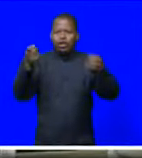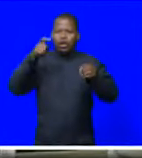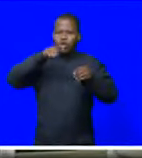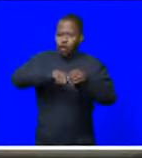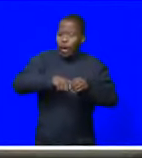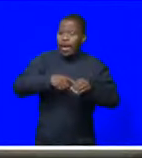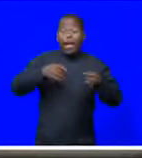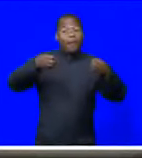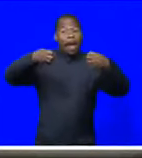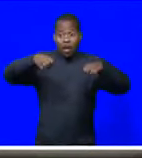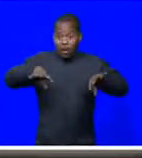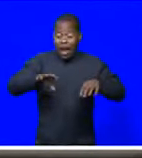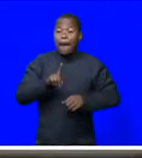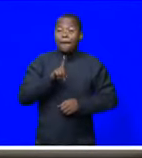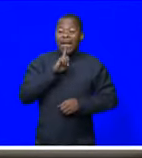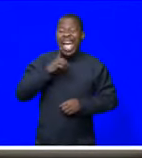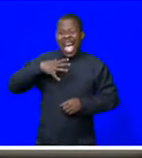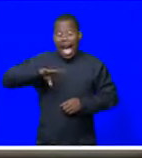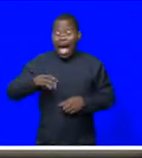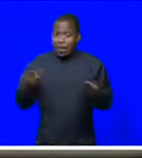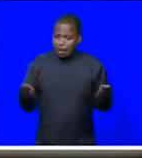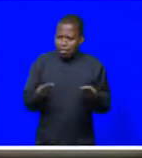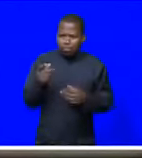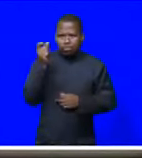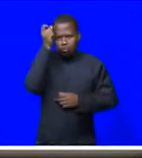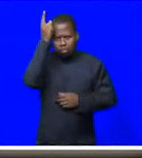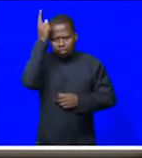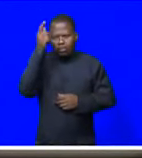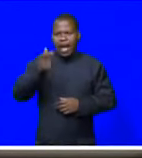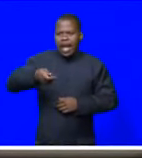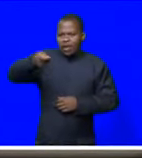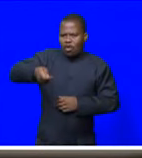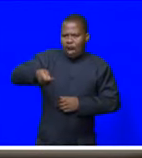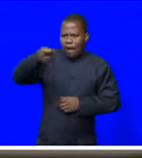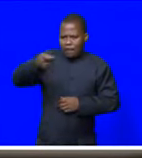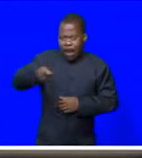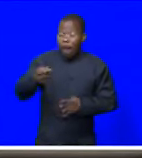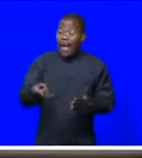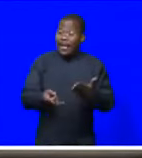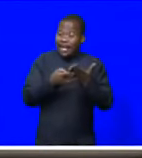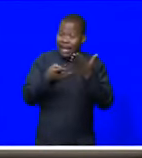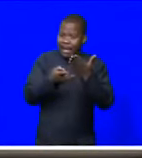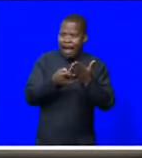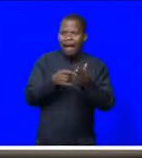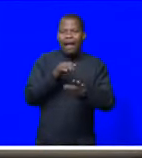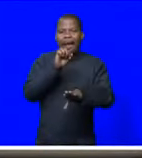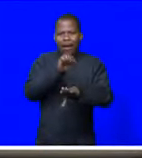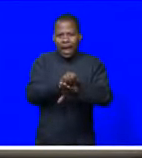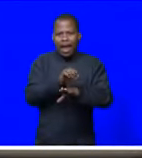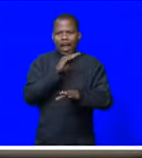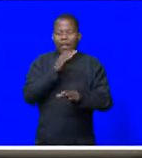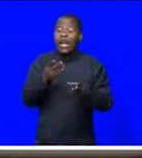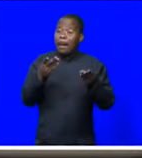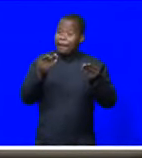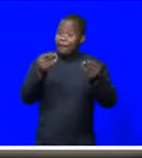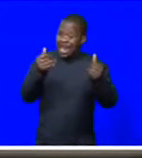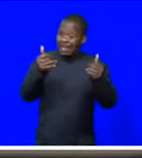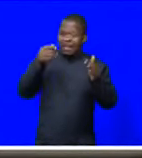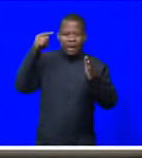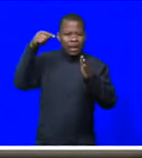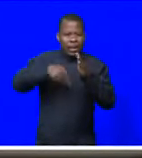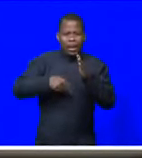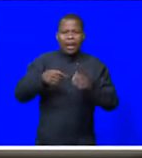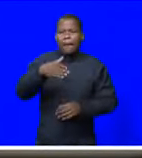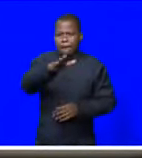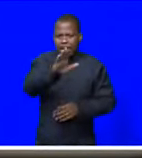ubwenda bophatha sakho nabo yinini ungathi bayahlukumedeka kepha lokuhle kwekuthi labanengi sebayakubona ukuthi